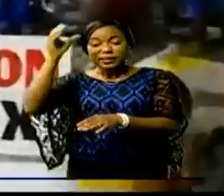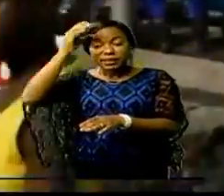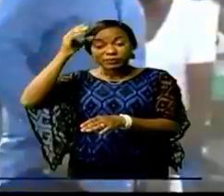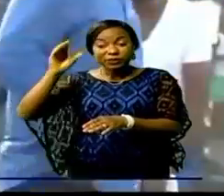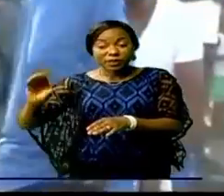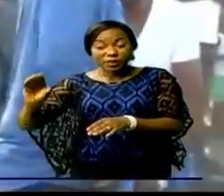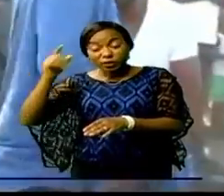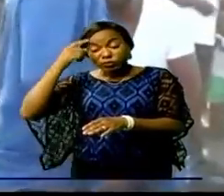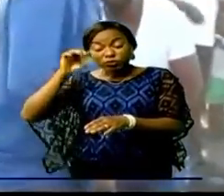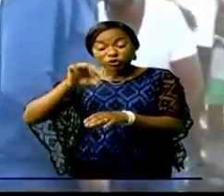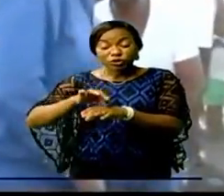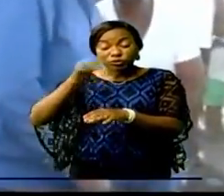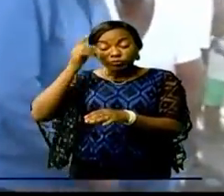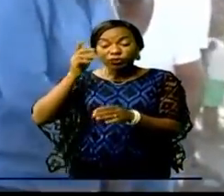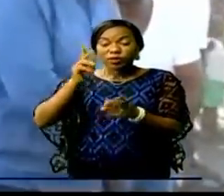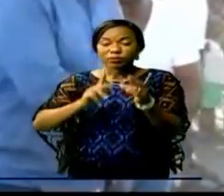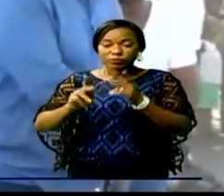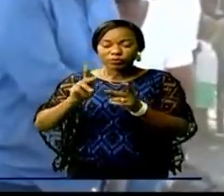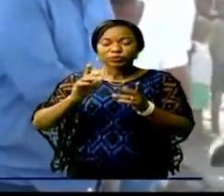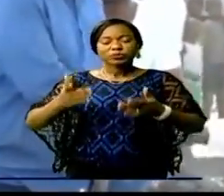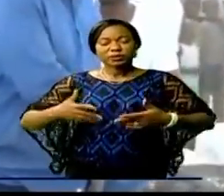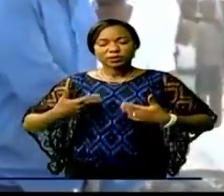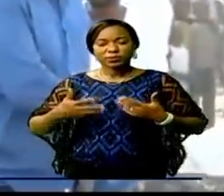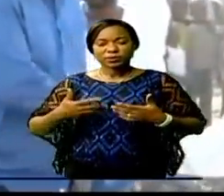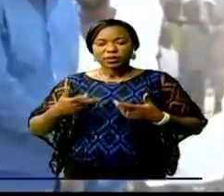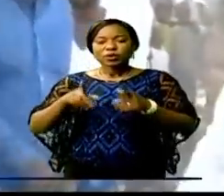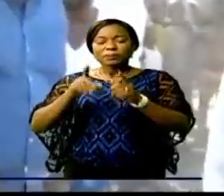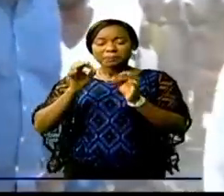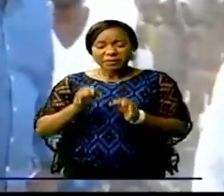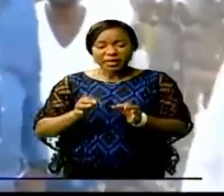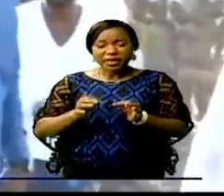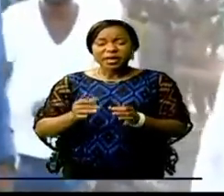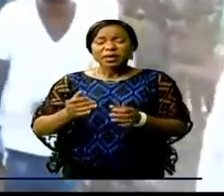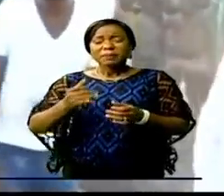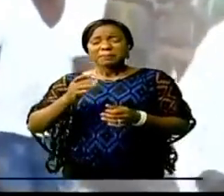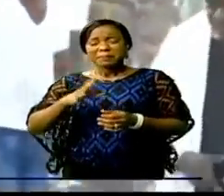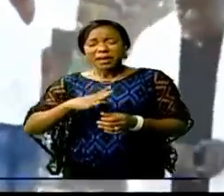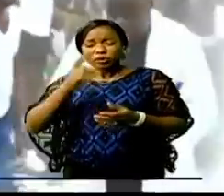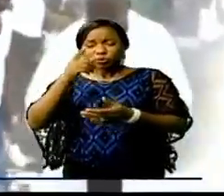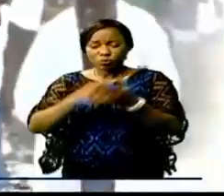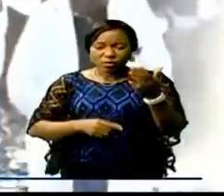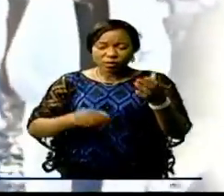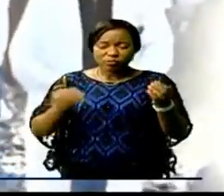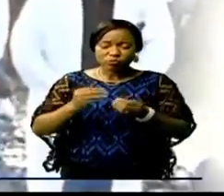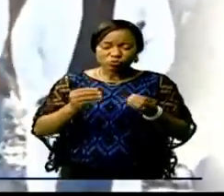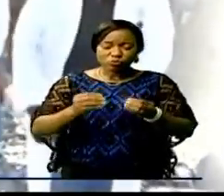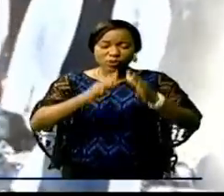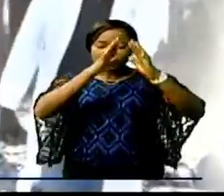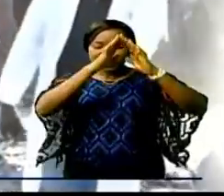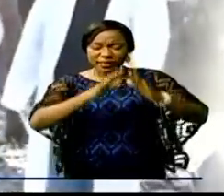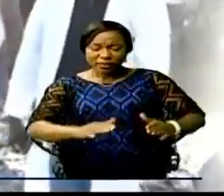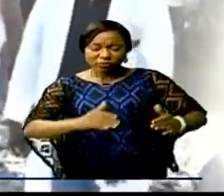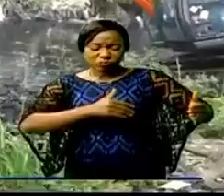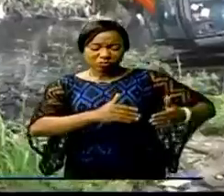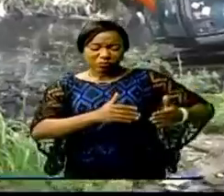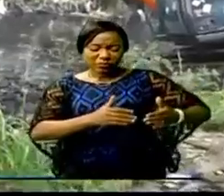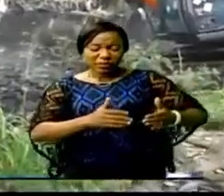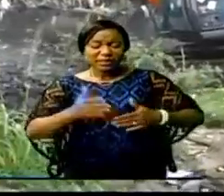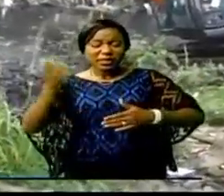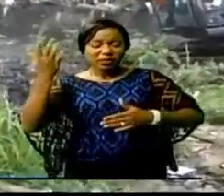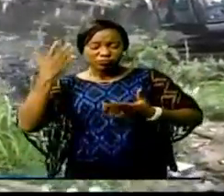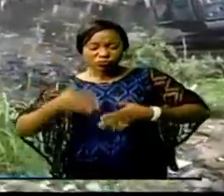la population d'exprimer sa satisfaction, mais déplore cependant les habitations qui envahissent l'environnement des